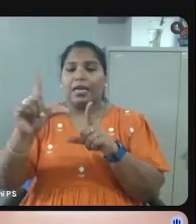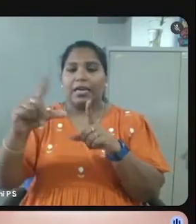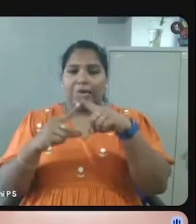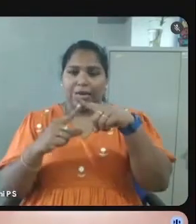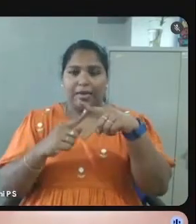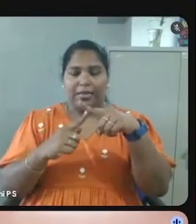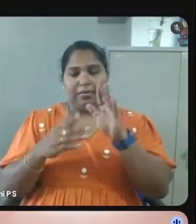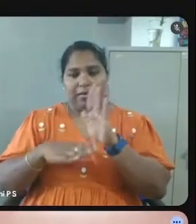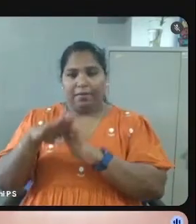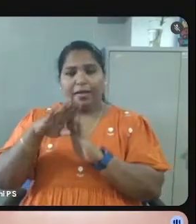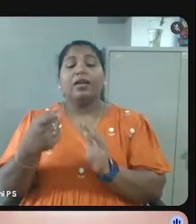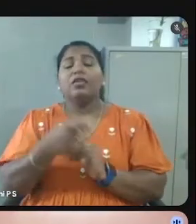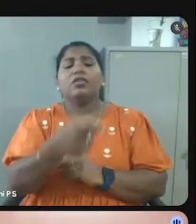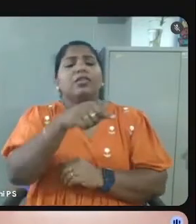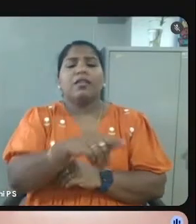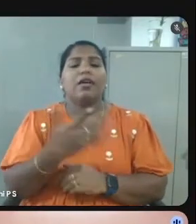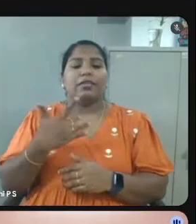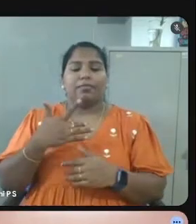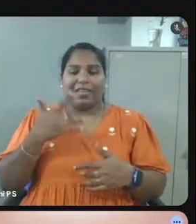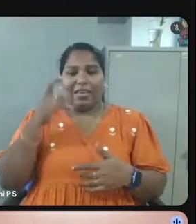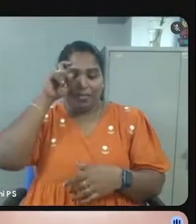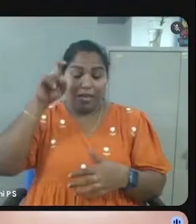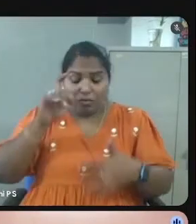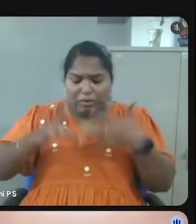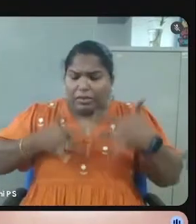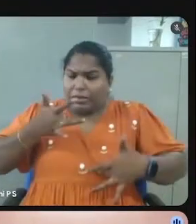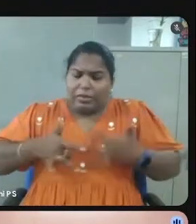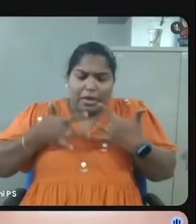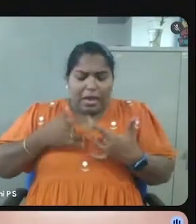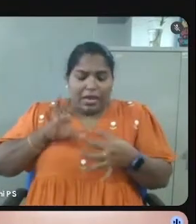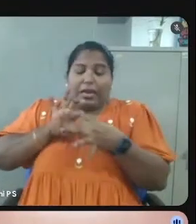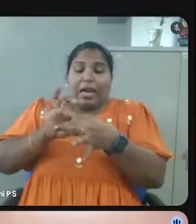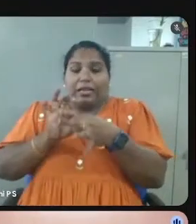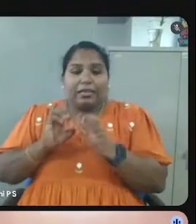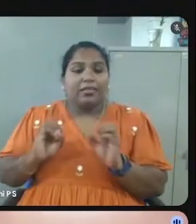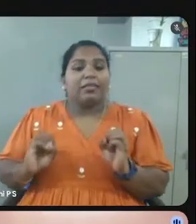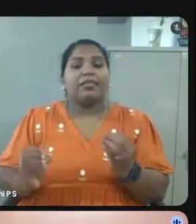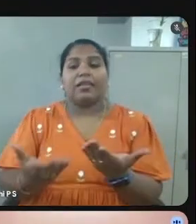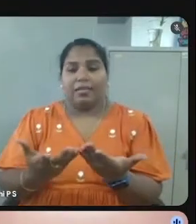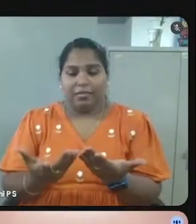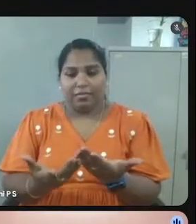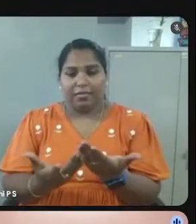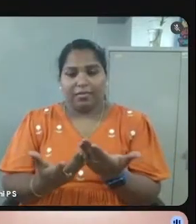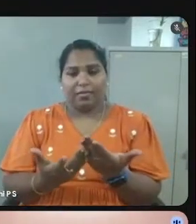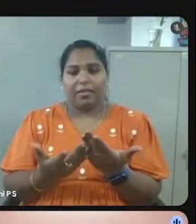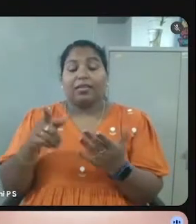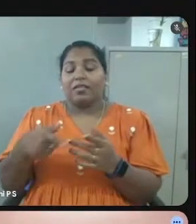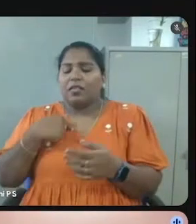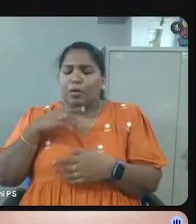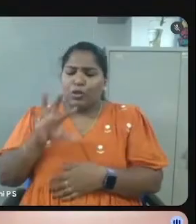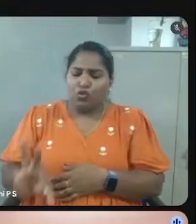ഒരു ഡിസയർ, സെക്ഷുവൽ ഡിസയർ എന്ന് പറയുന്ന ഒരു ലിബിഡോ, ഒരു അടുപ്പമാണ് ഡെവലപ്പ് ആകുന്നത്. ഈ കാര്യങ്ങളിൽ ഇന്റിമസിയും ഒരു